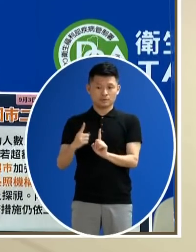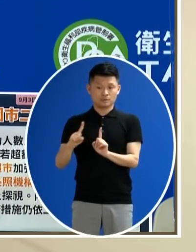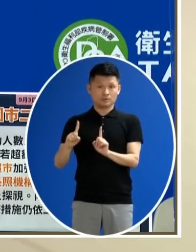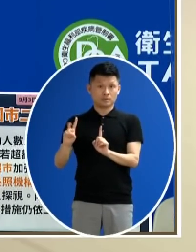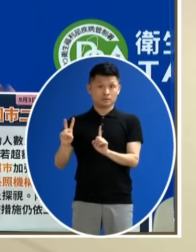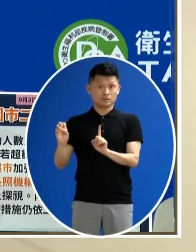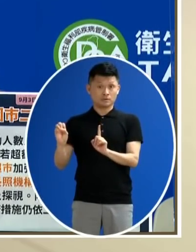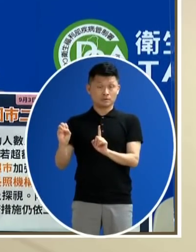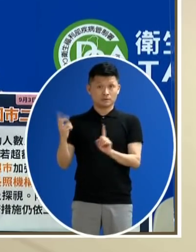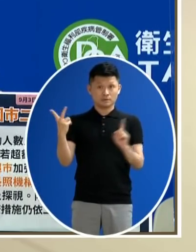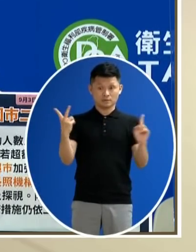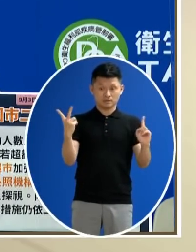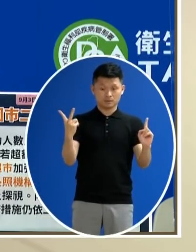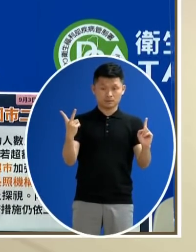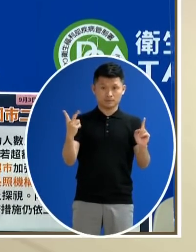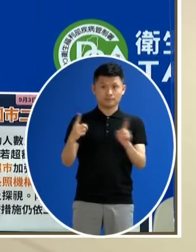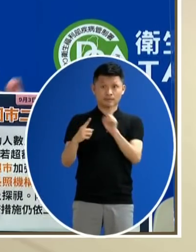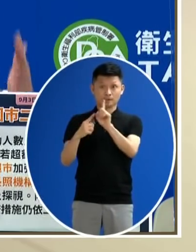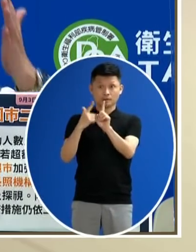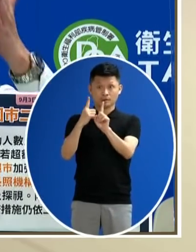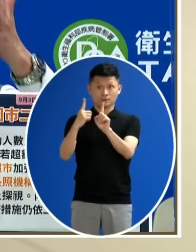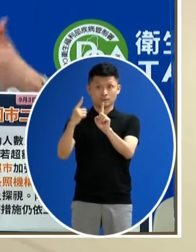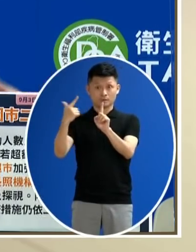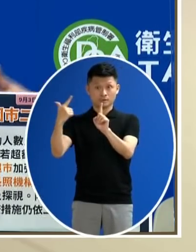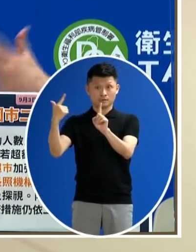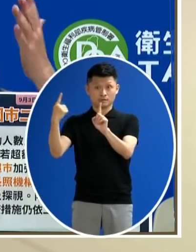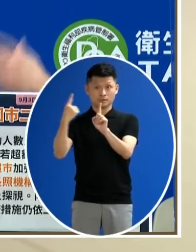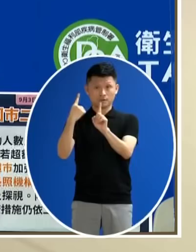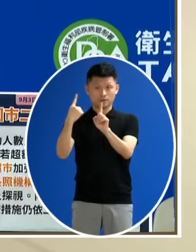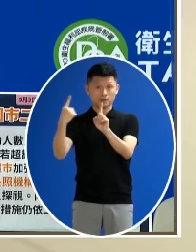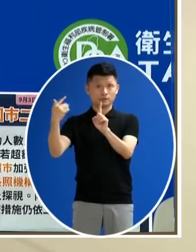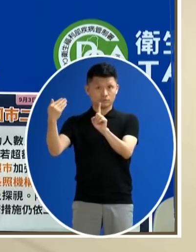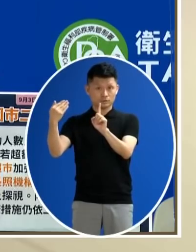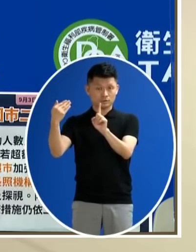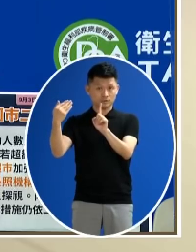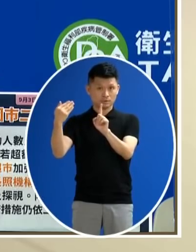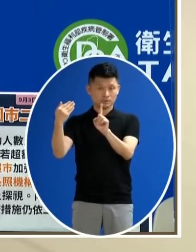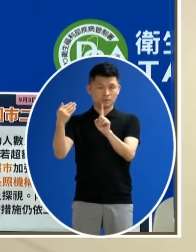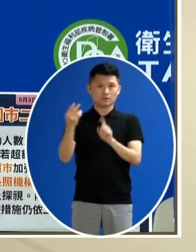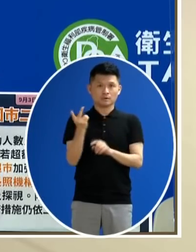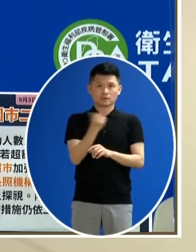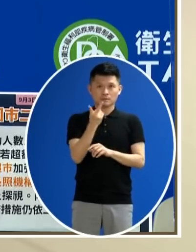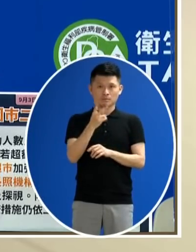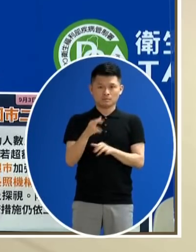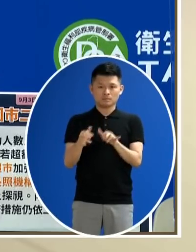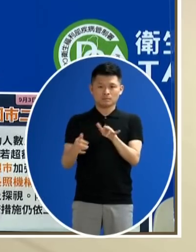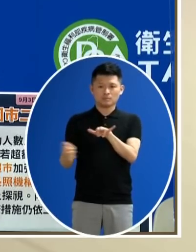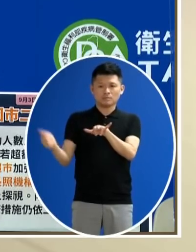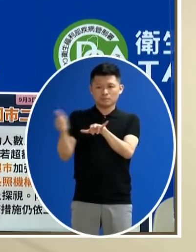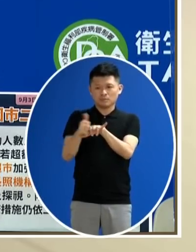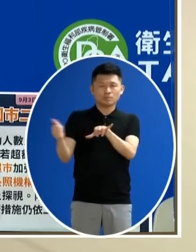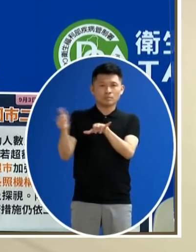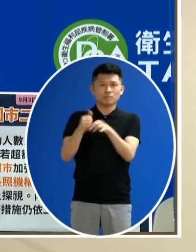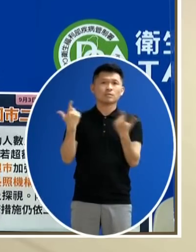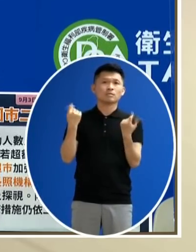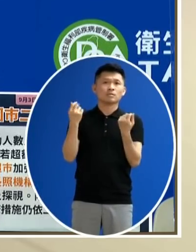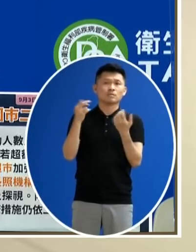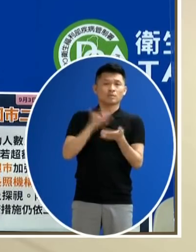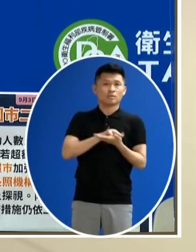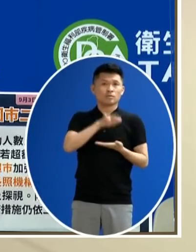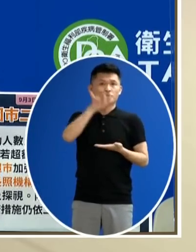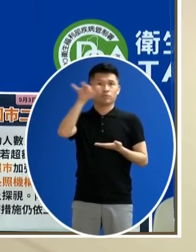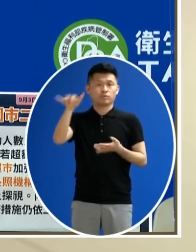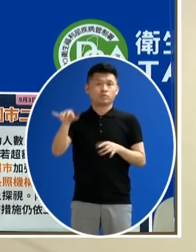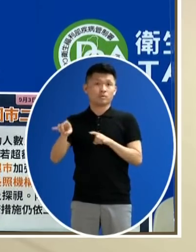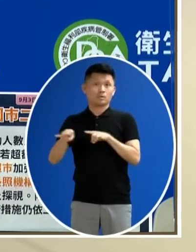16119、16120哈，基本上16119跟16120是他们是哈同班机哈，到布里斯本到澳洲哈